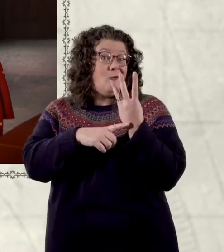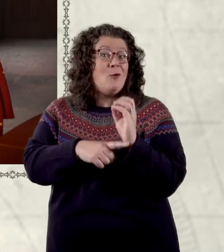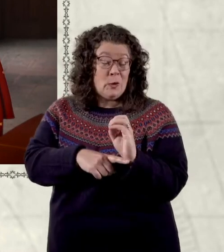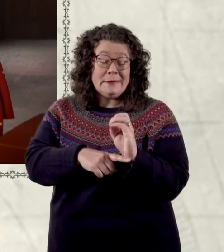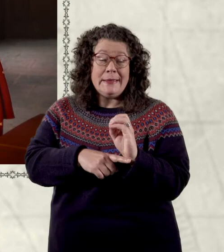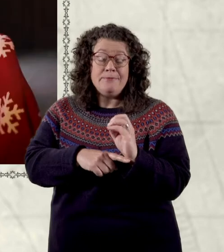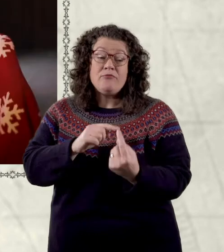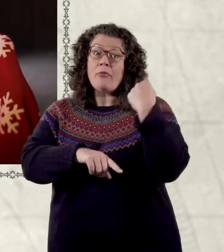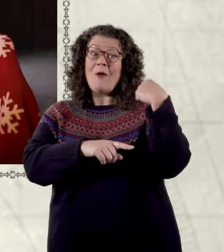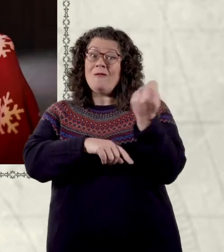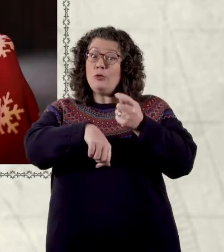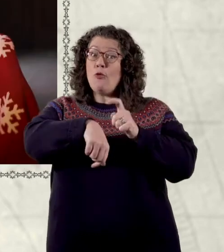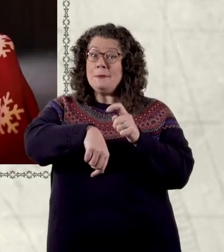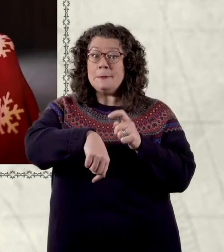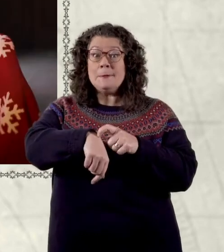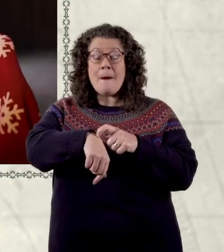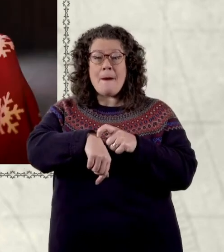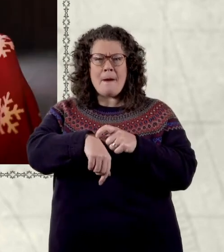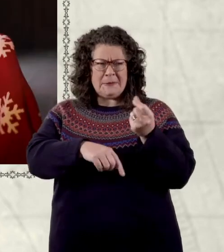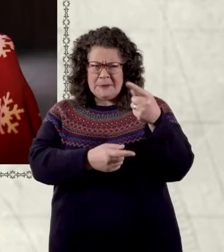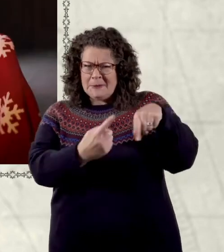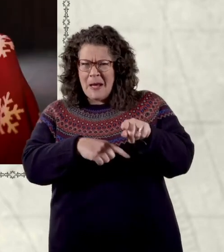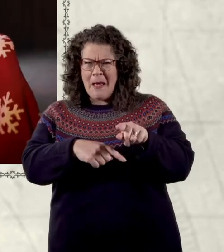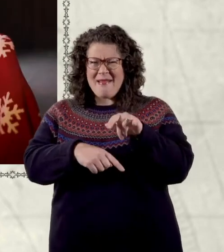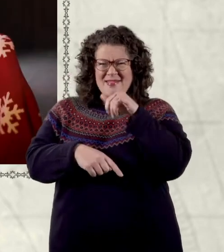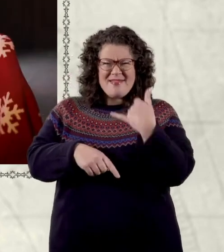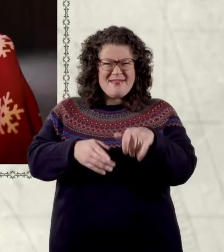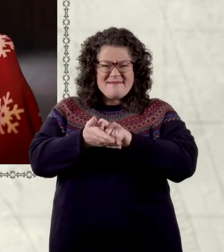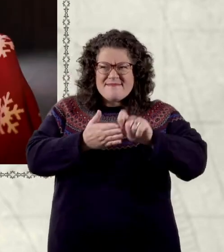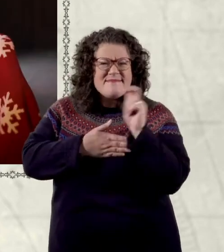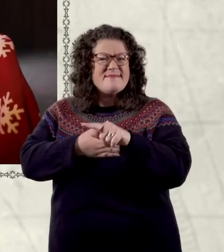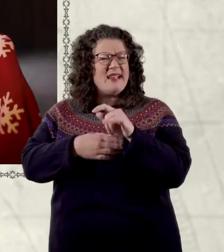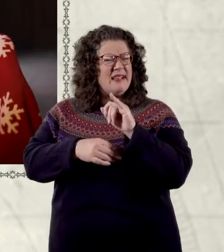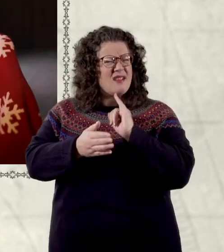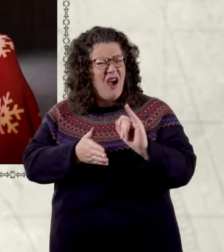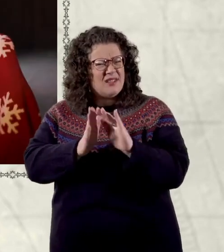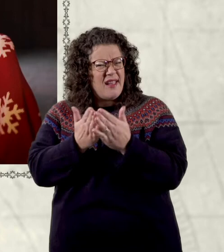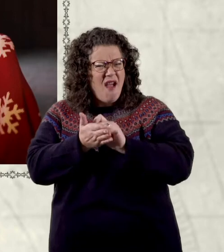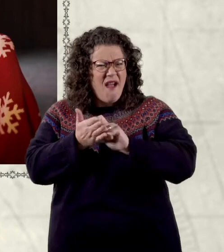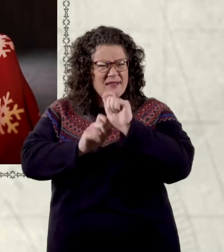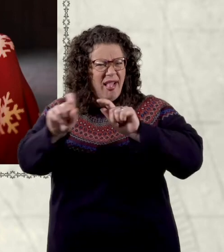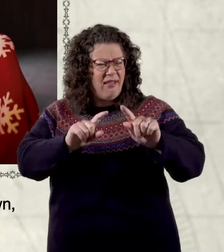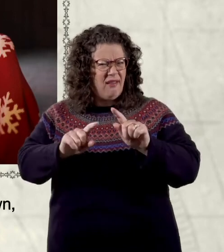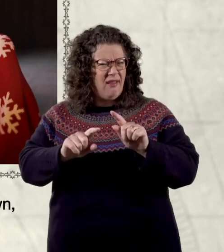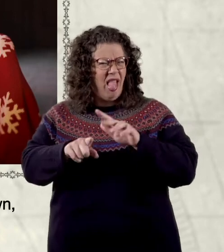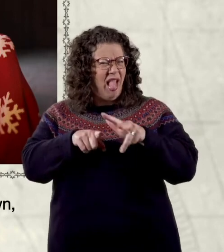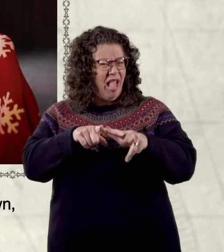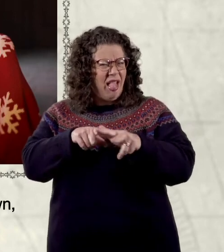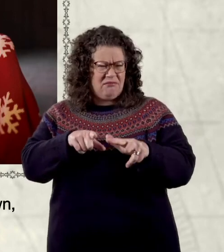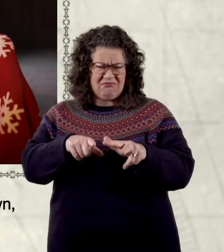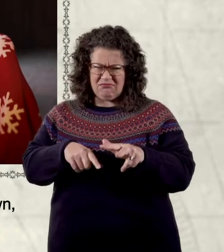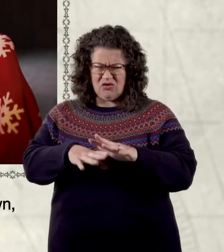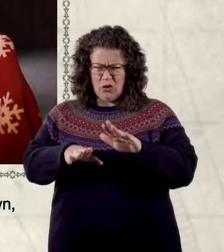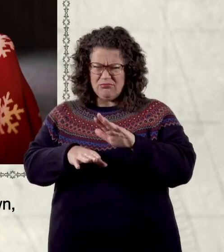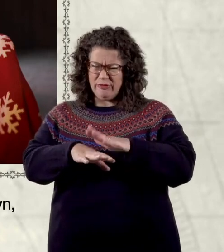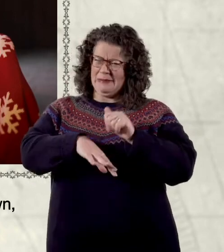1840. Yn oes Victoria, dechreuodd rai pobl hala cardiau cas at ei gilydd, fel jog. Wel, dyw hwnna